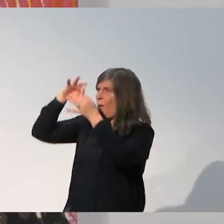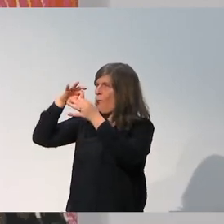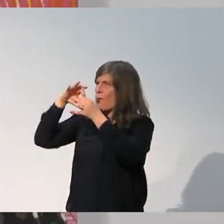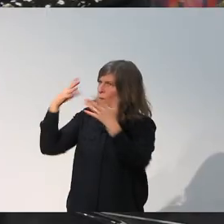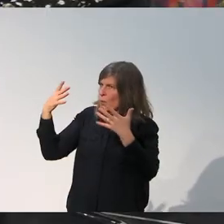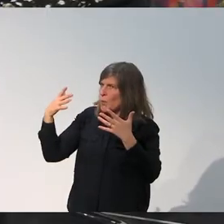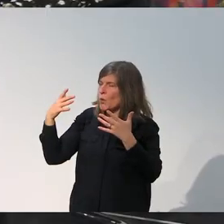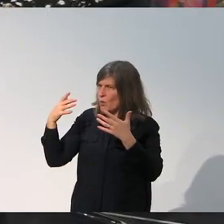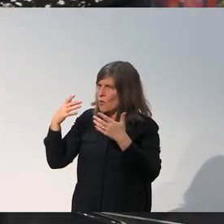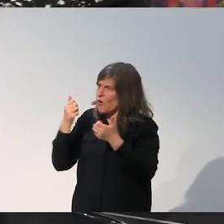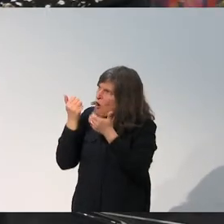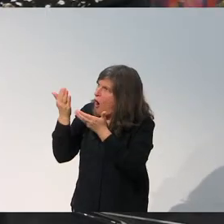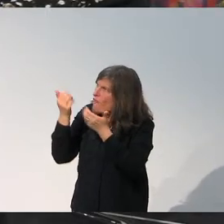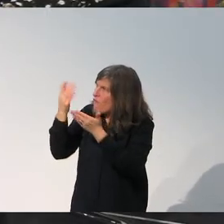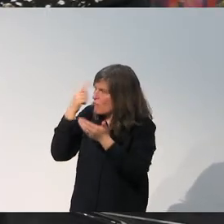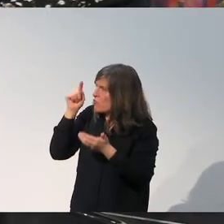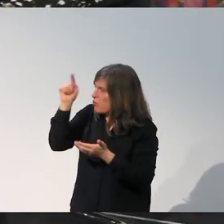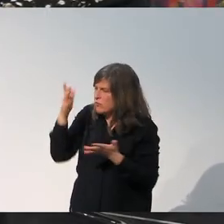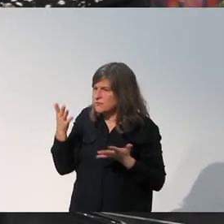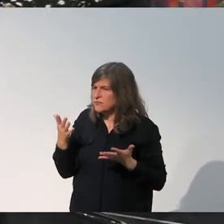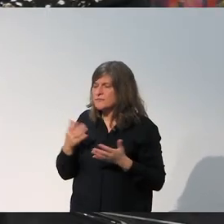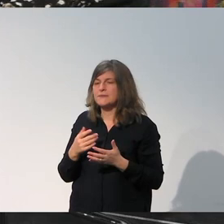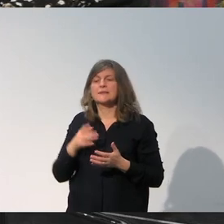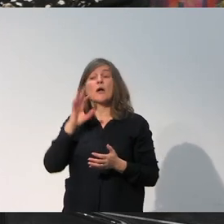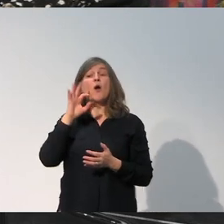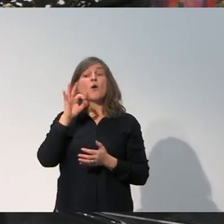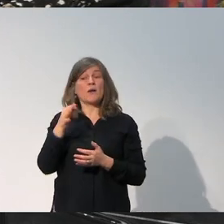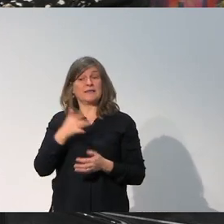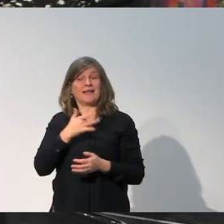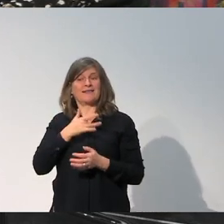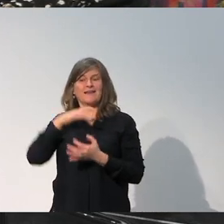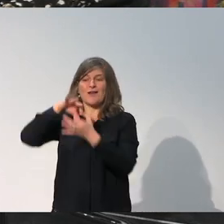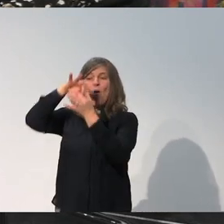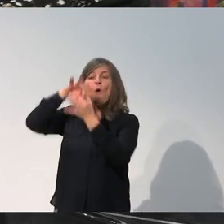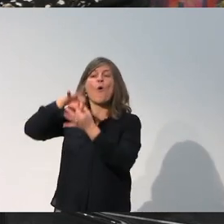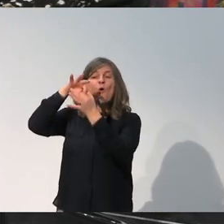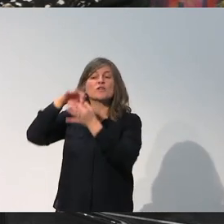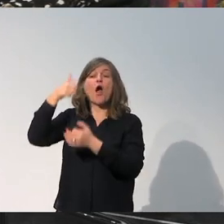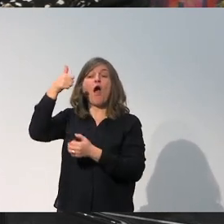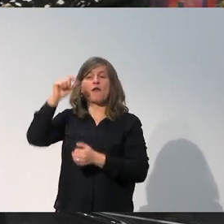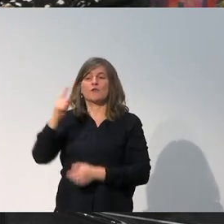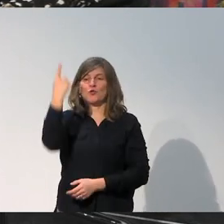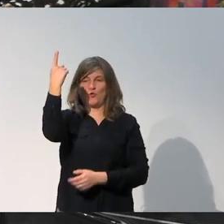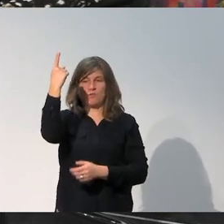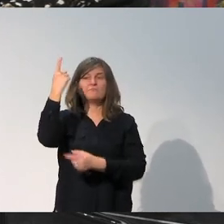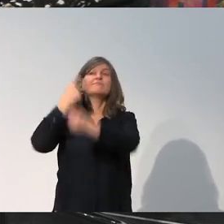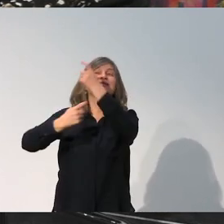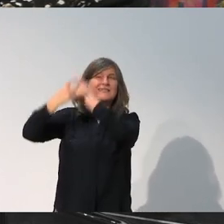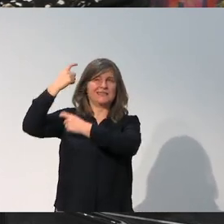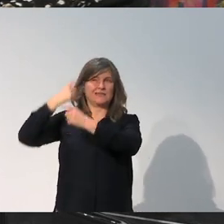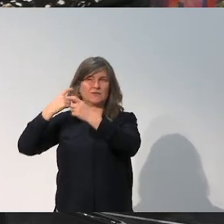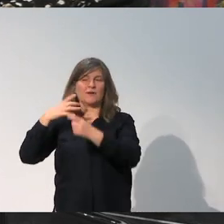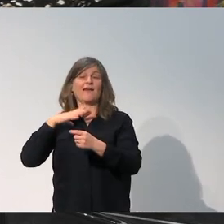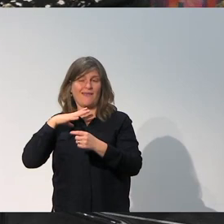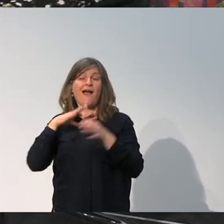question très intéressante parce que quand on se penche sur l'histoire des religions et notamment des monothéismes, on se rend compte que le soleil, il y a un lien entre